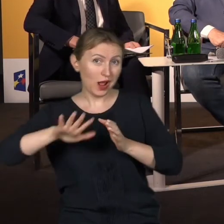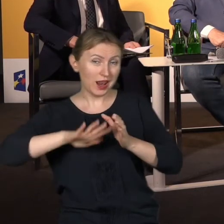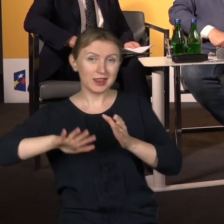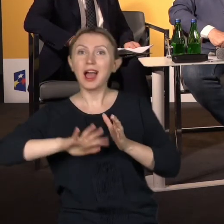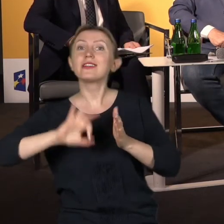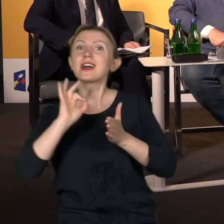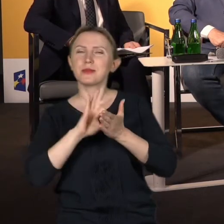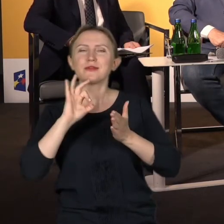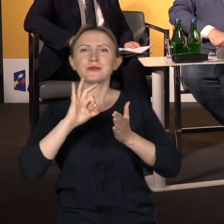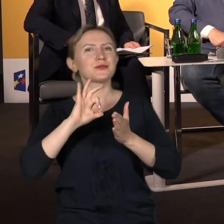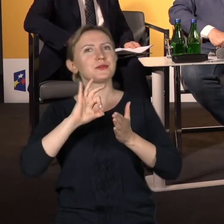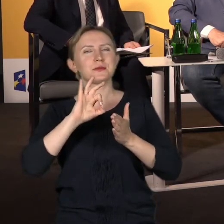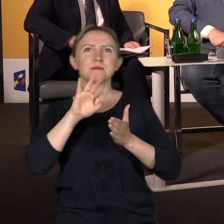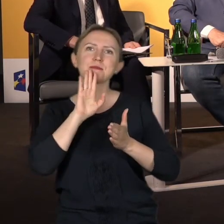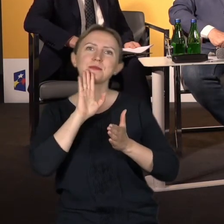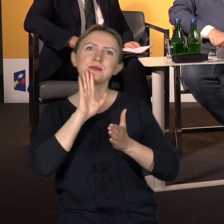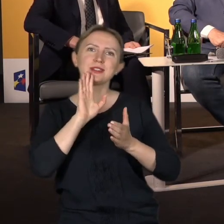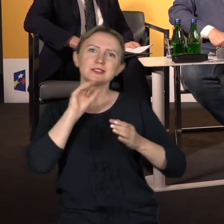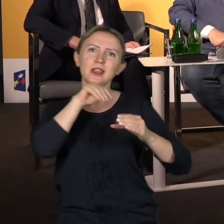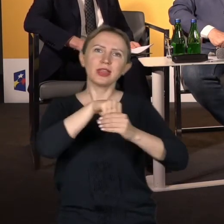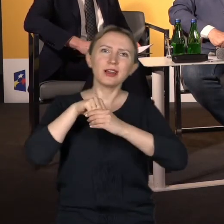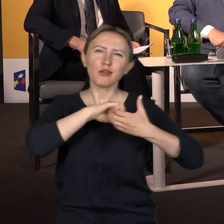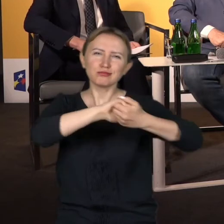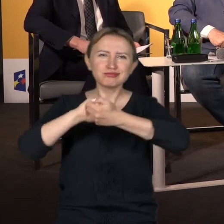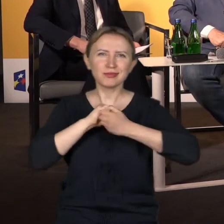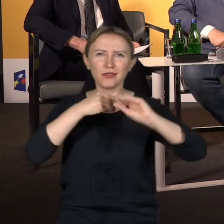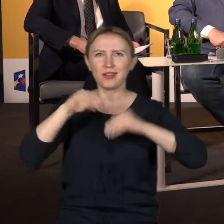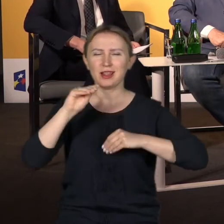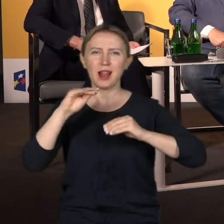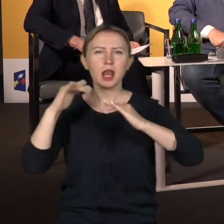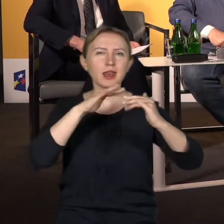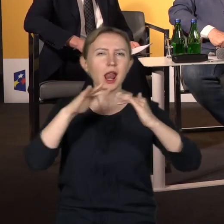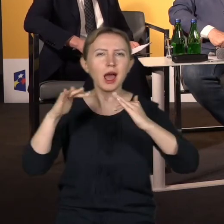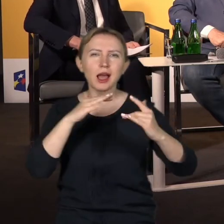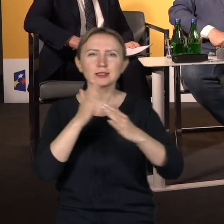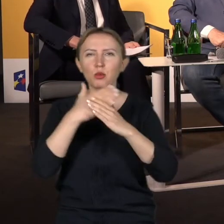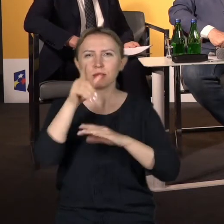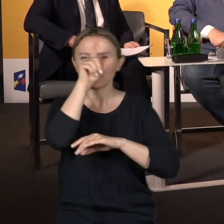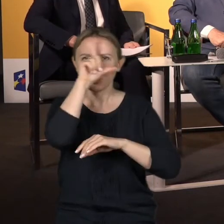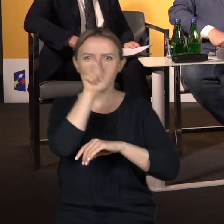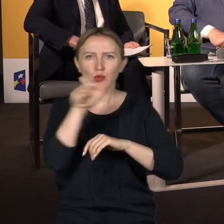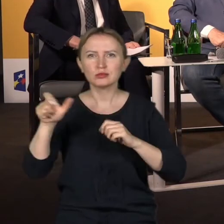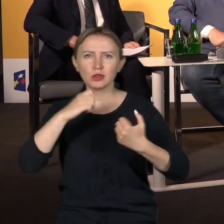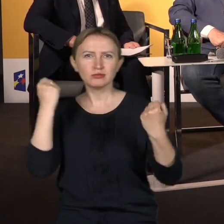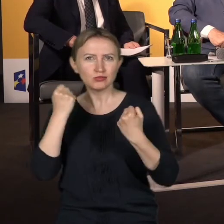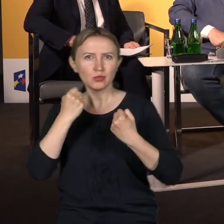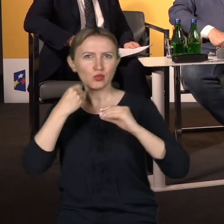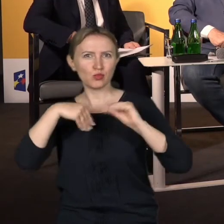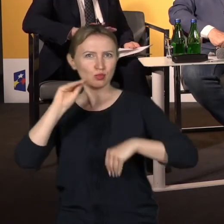zapewne jest bardziej jakoś zintegrowana, scementowana, te relacje międzyludzkie są